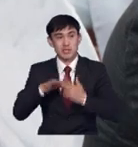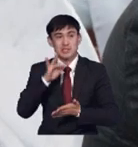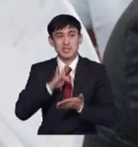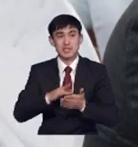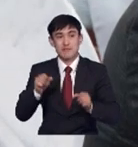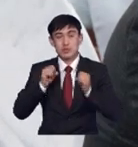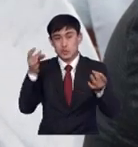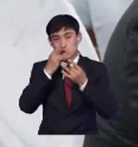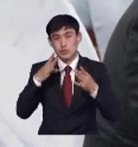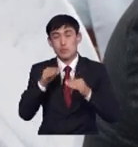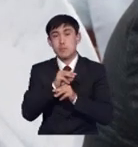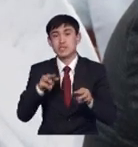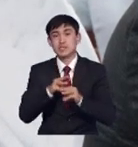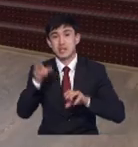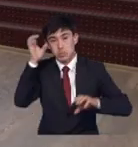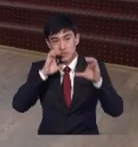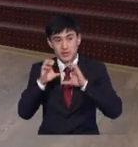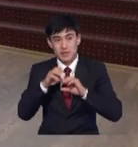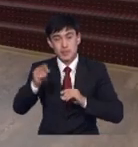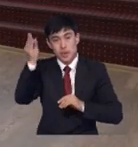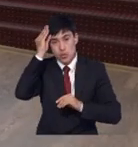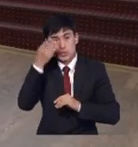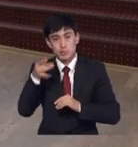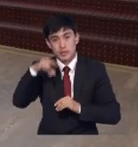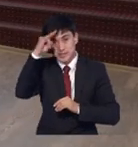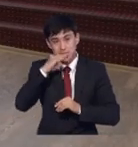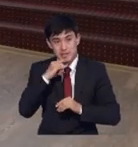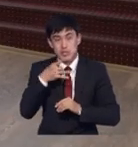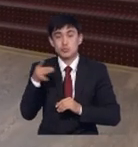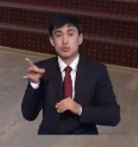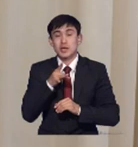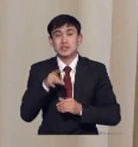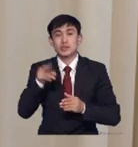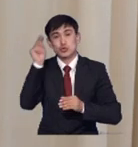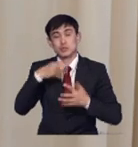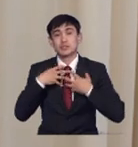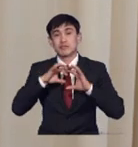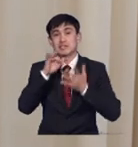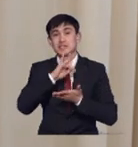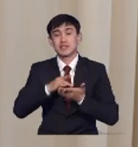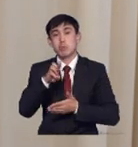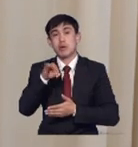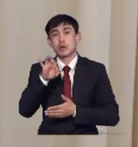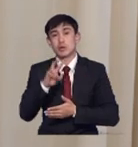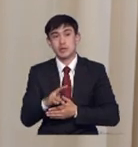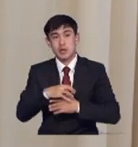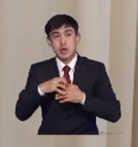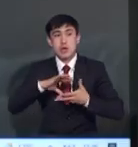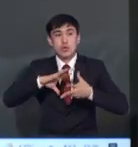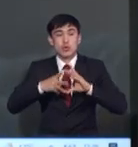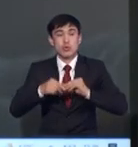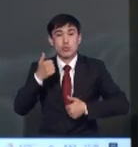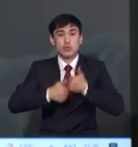центр физической культуры Министерства образования и науки Республики Казахстан и Республиканский учебно-оздоровительный центр балдаурен по итогам